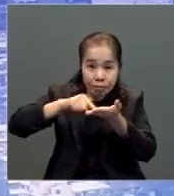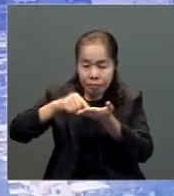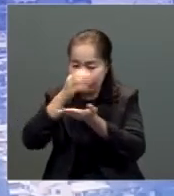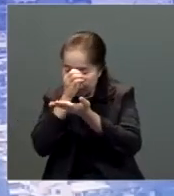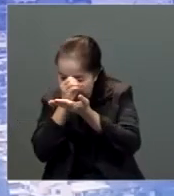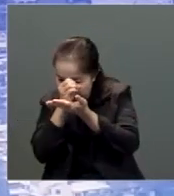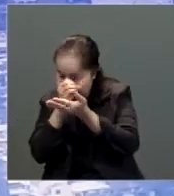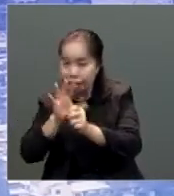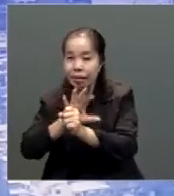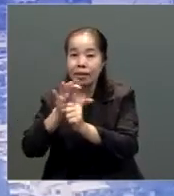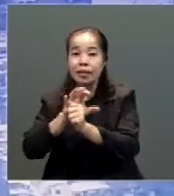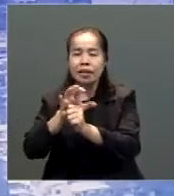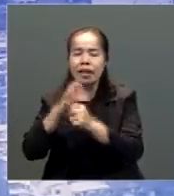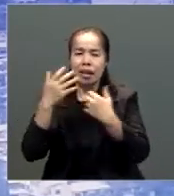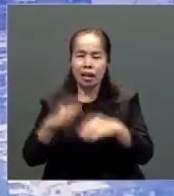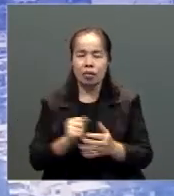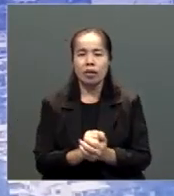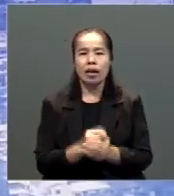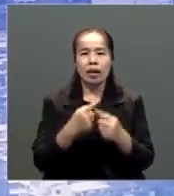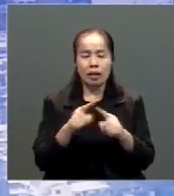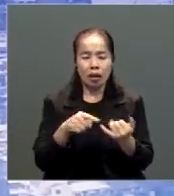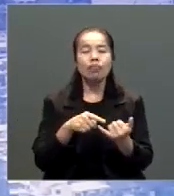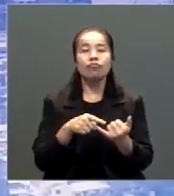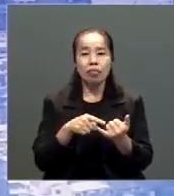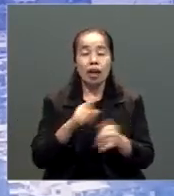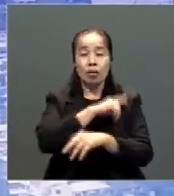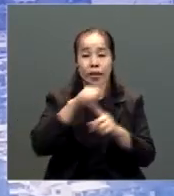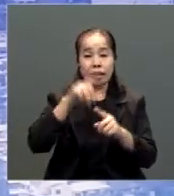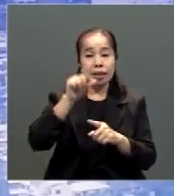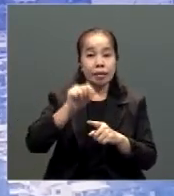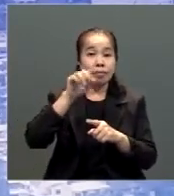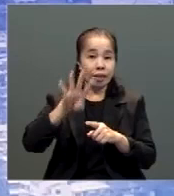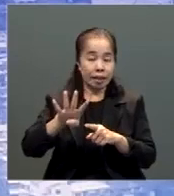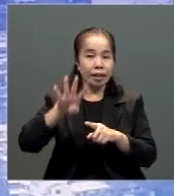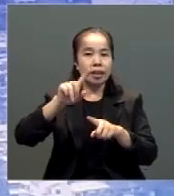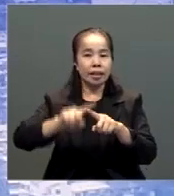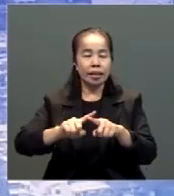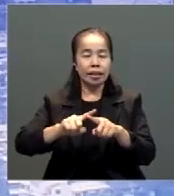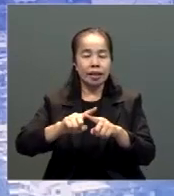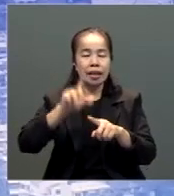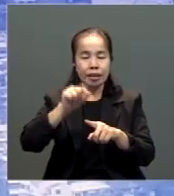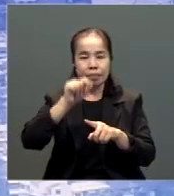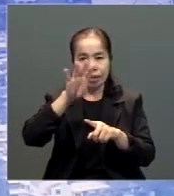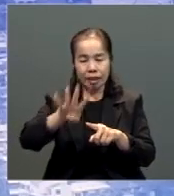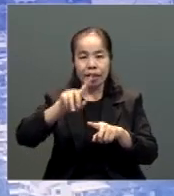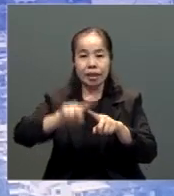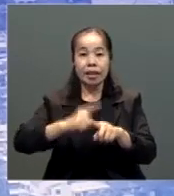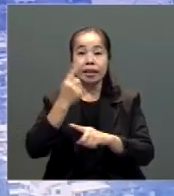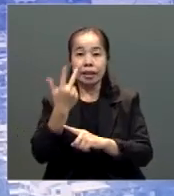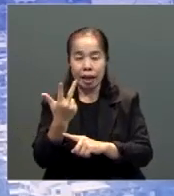มีนาคมเข้ารับการตรวจรักษาที่โรงพยาบาลเอกชนแห่งหนึ่งในกรุงเทพฯแพทย์ก็ได้เก็บตัวอย่างส่งตรวจหาเชื้อเครื่องบิน19ซึ่งผลก็ยืนยันนะครับวันที่ 24เมษายนประทานโทษครับ 24